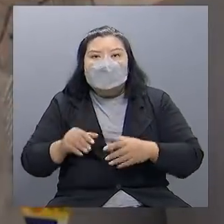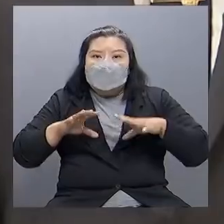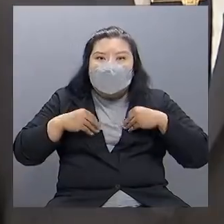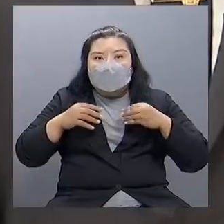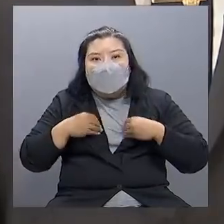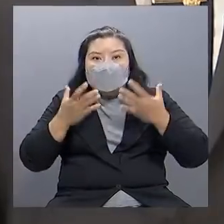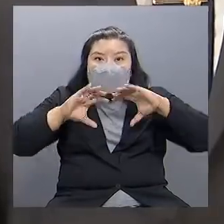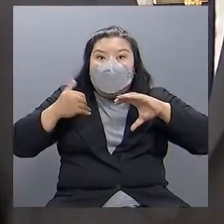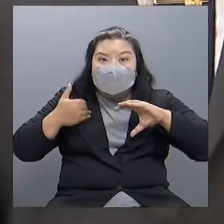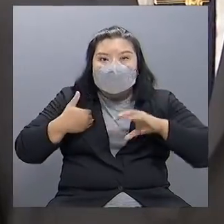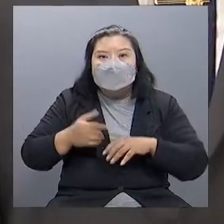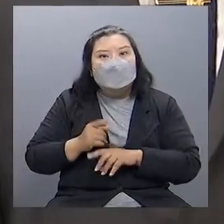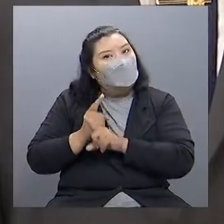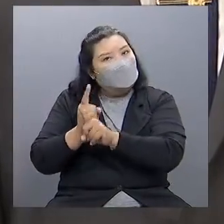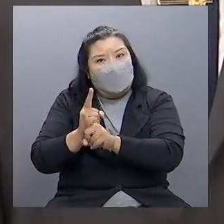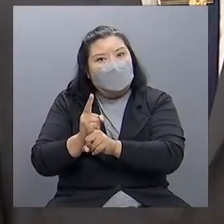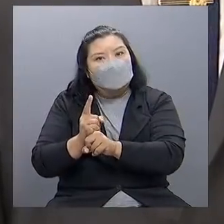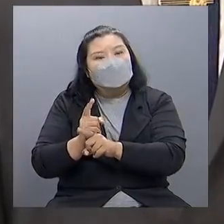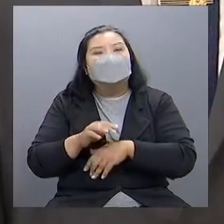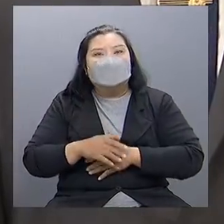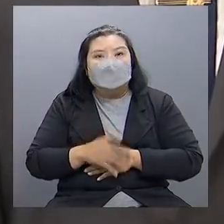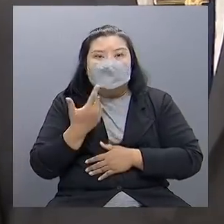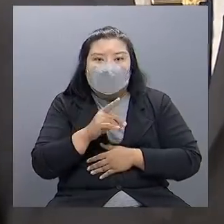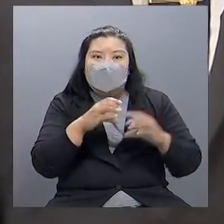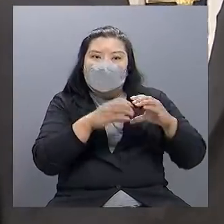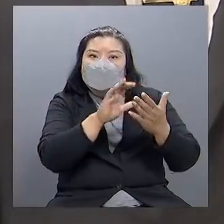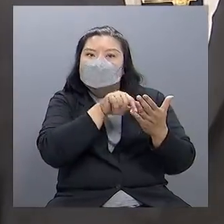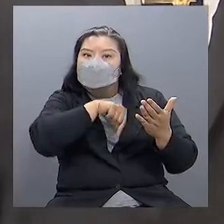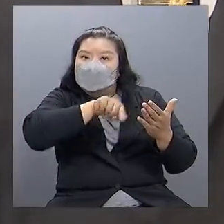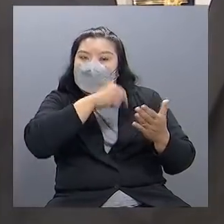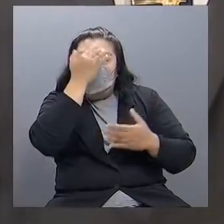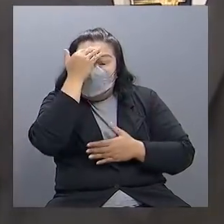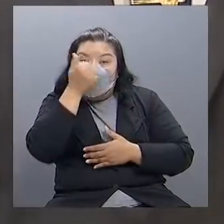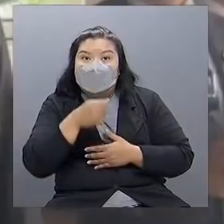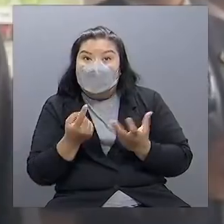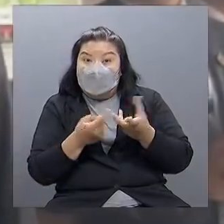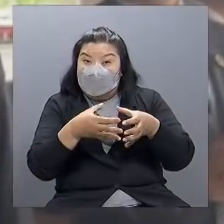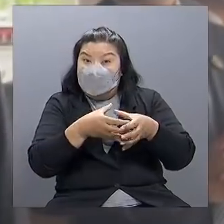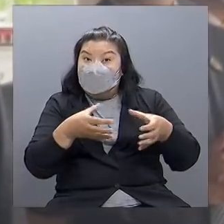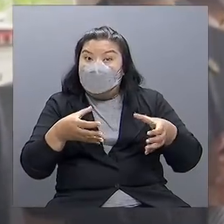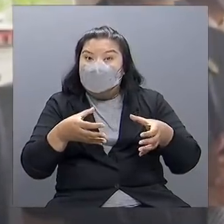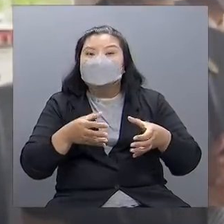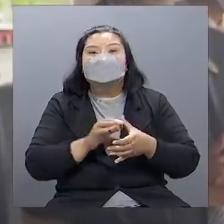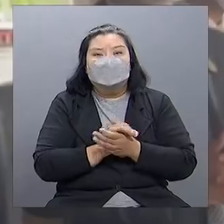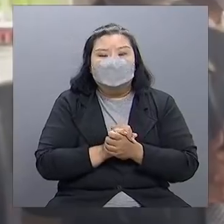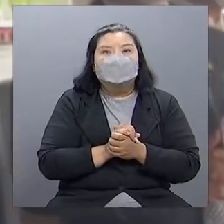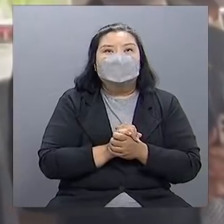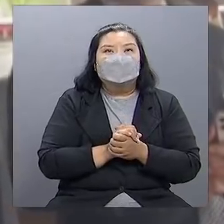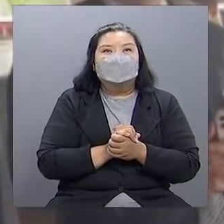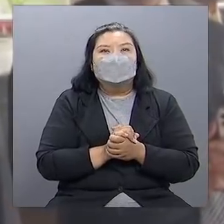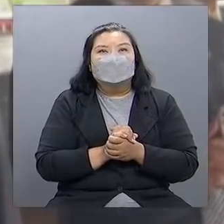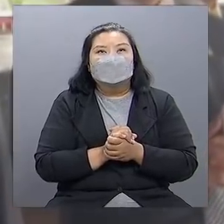ๆกับเป้าหมายของภาคภูมิใจไข่ที่ไม่ใช่เพียงพรรคขนาดกลางเท่านั้นผมเคยพูดขึ้นแต่